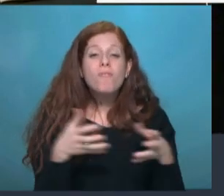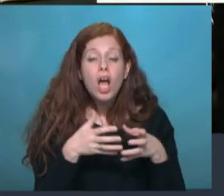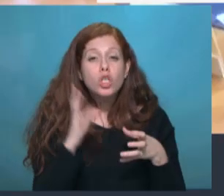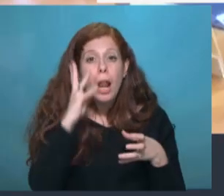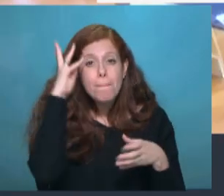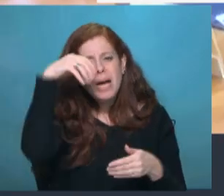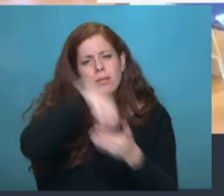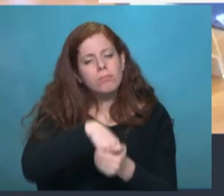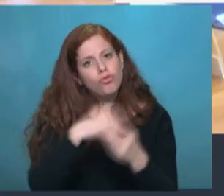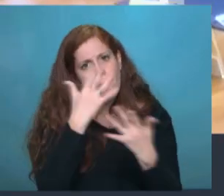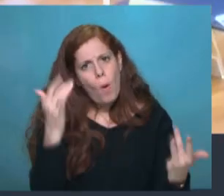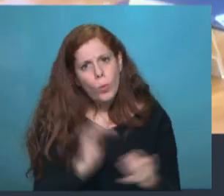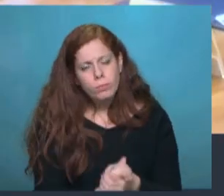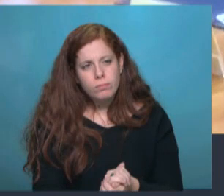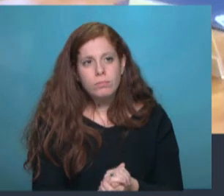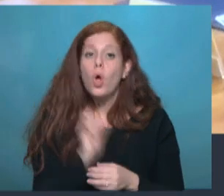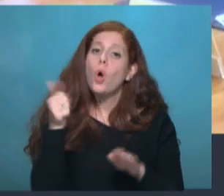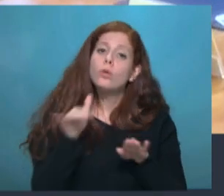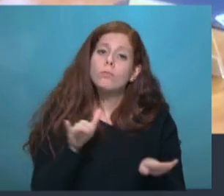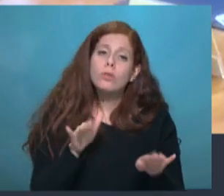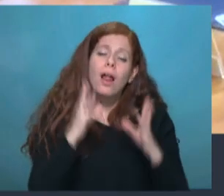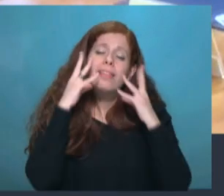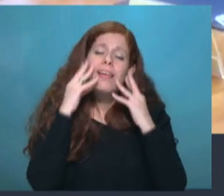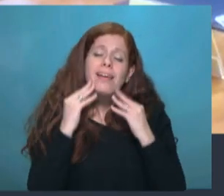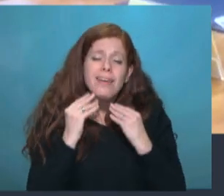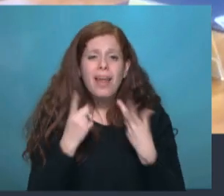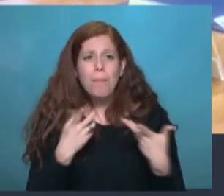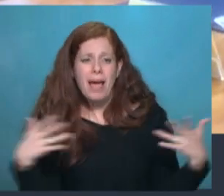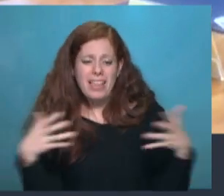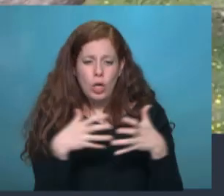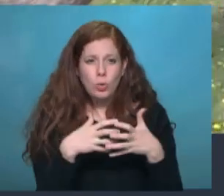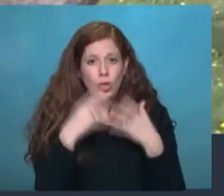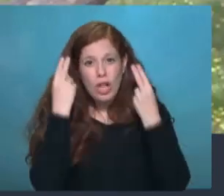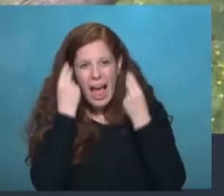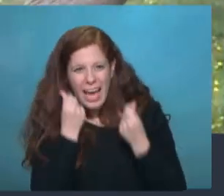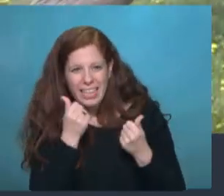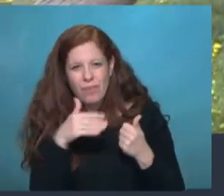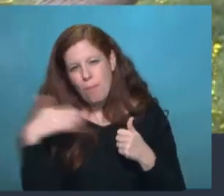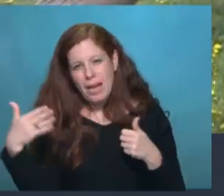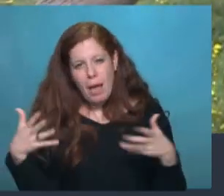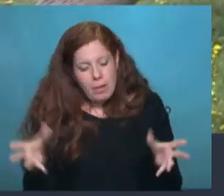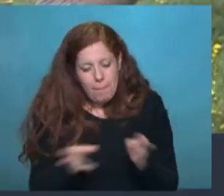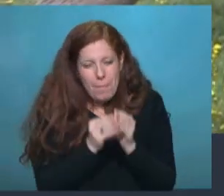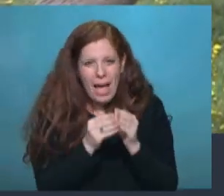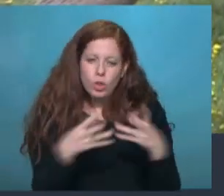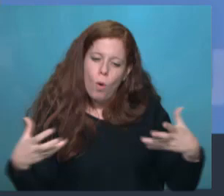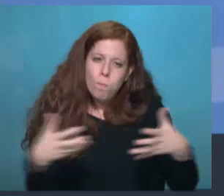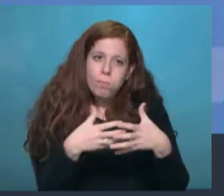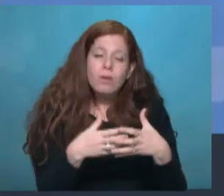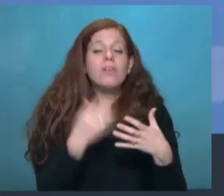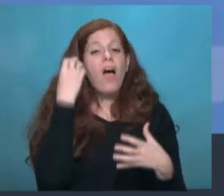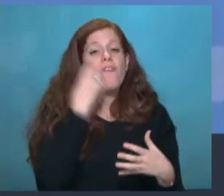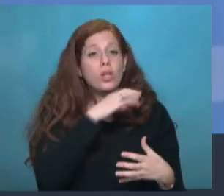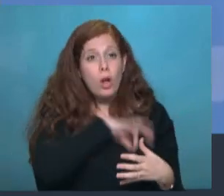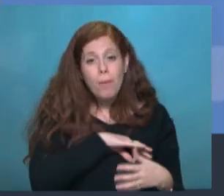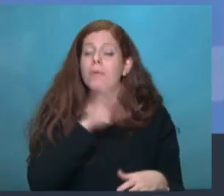חד משמעי. ראש הממשלה נהנה מהתלכדות המחנה הלאומי והחרדים סביבו, גם יושב ראש ישראל ביתנו אביגדור ליברמן וגם